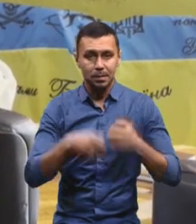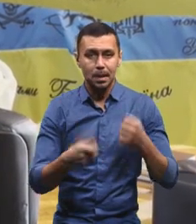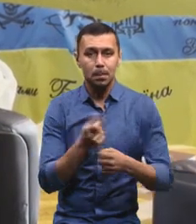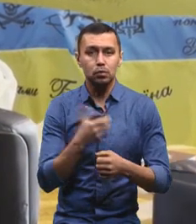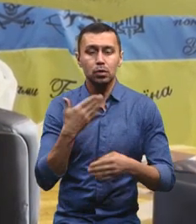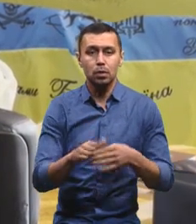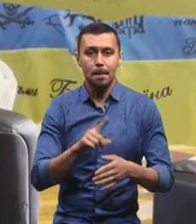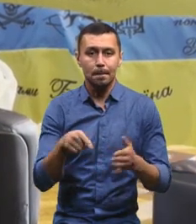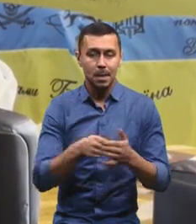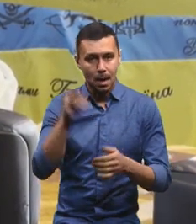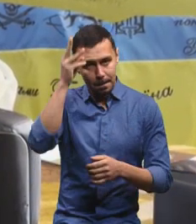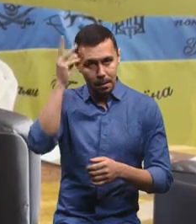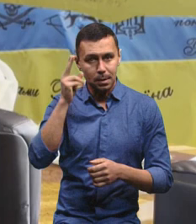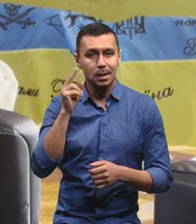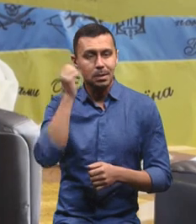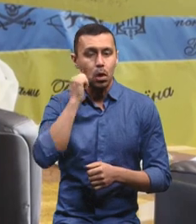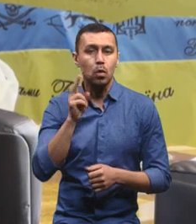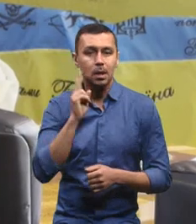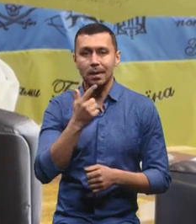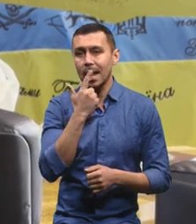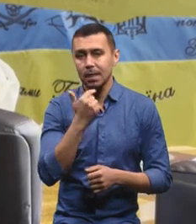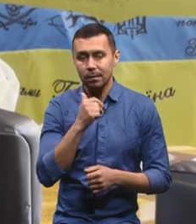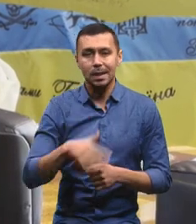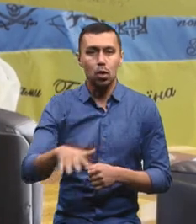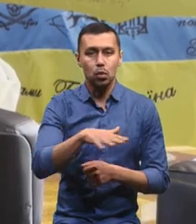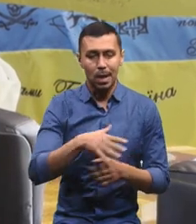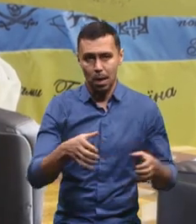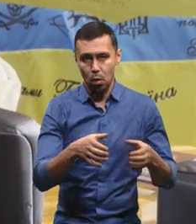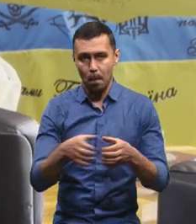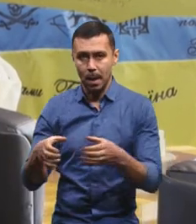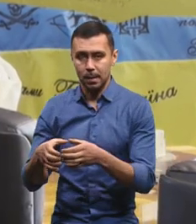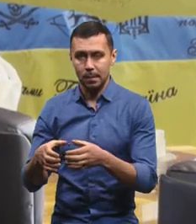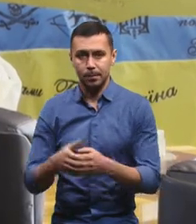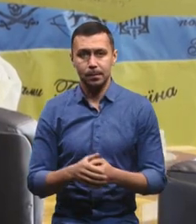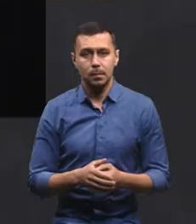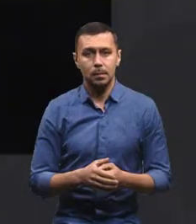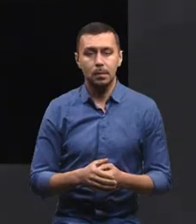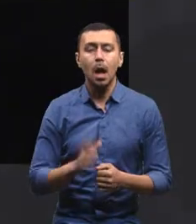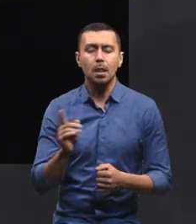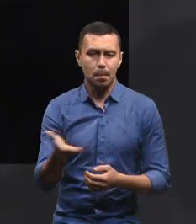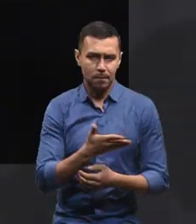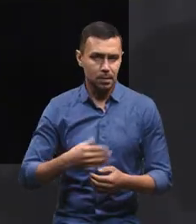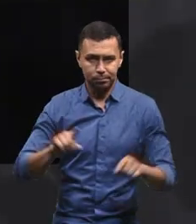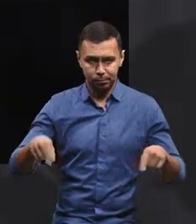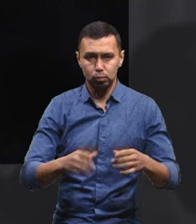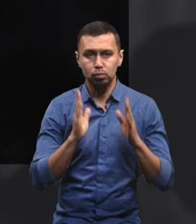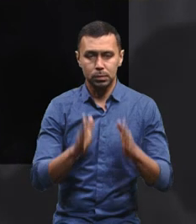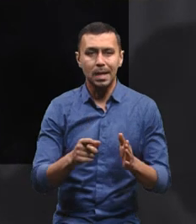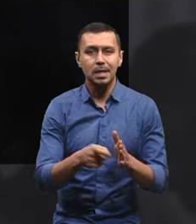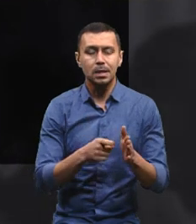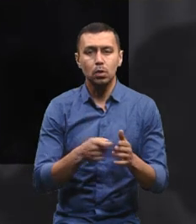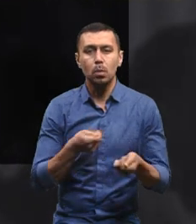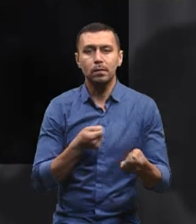Хмельницького та Хмельницького старокостянтинівську красилівську територіальні громади але ми все відновимо слідчі управління служби